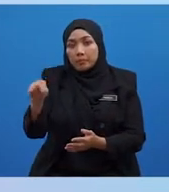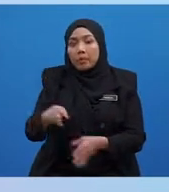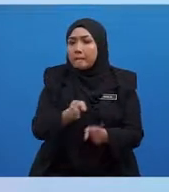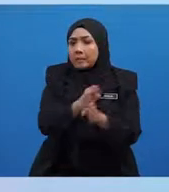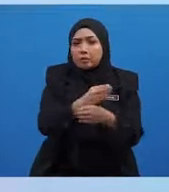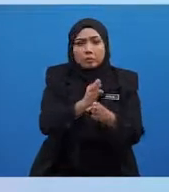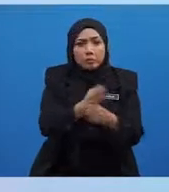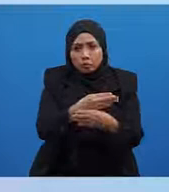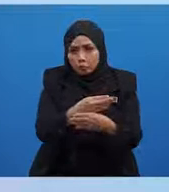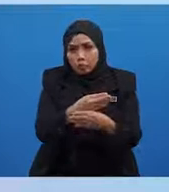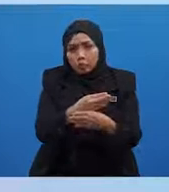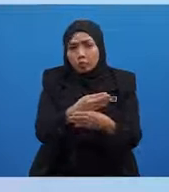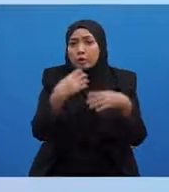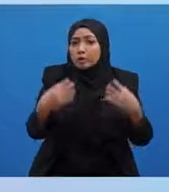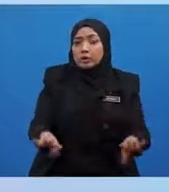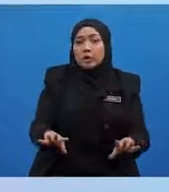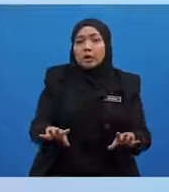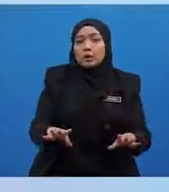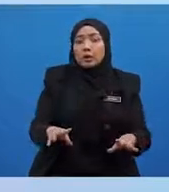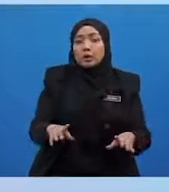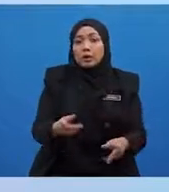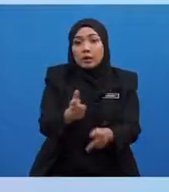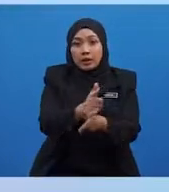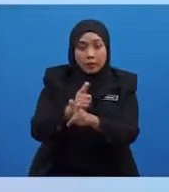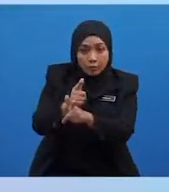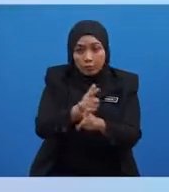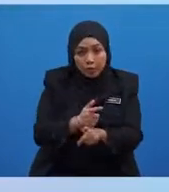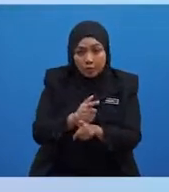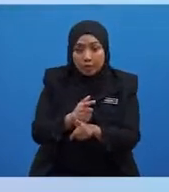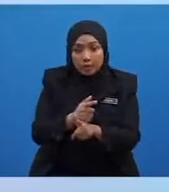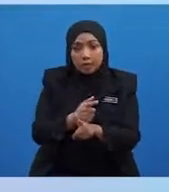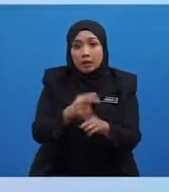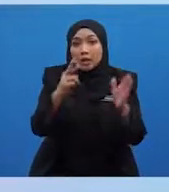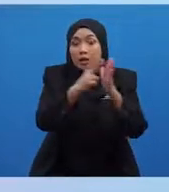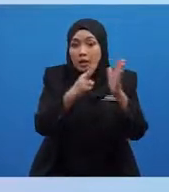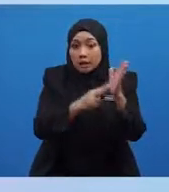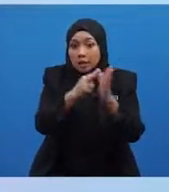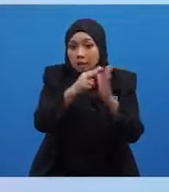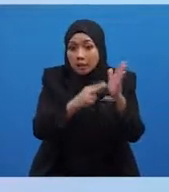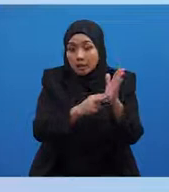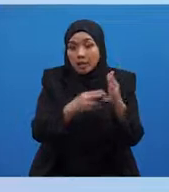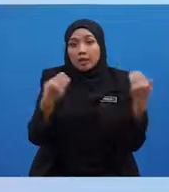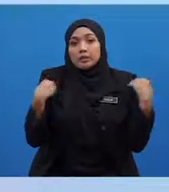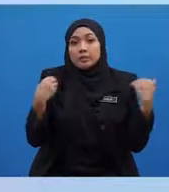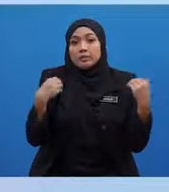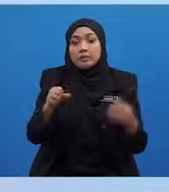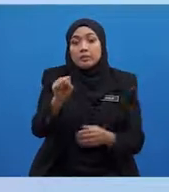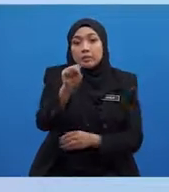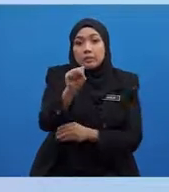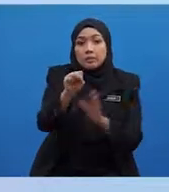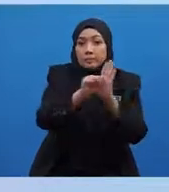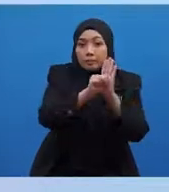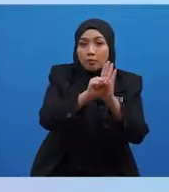cap dagangan yang telah dilindungi secara undang-undang dan mempunyai simbol R.